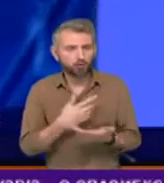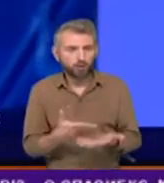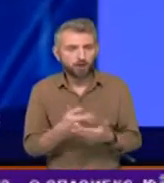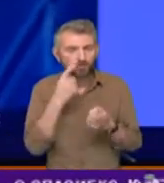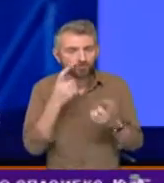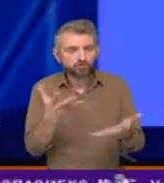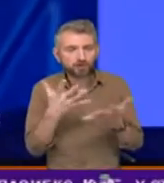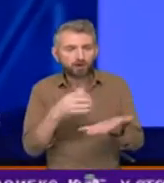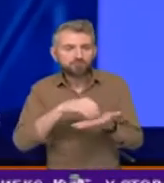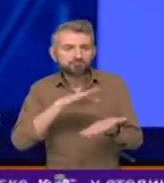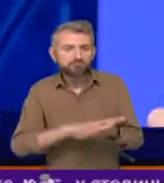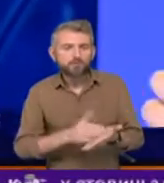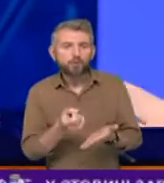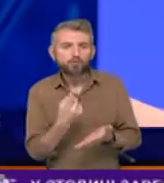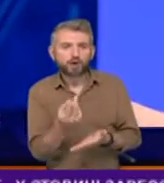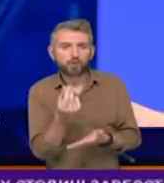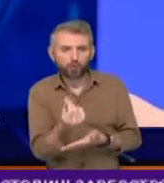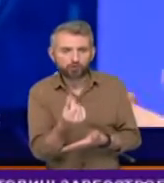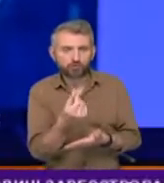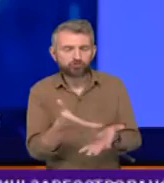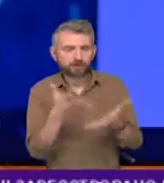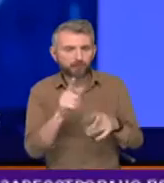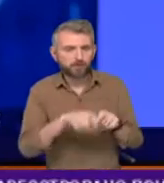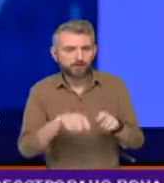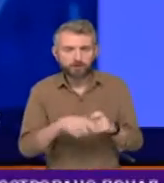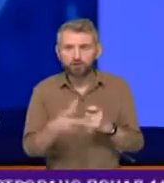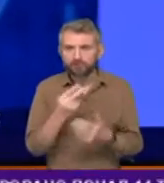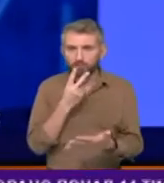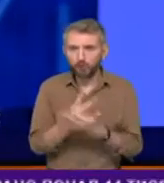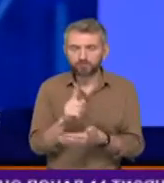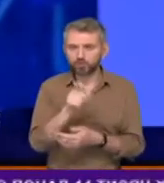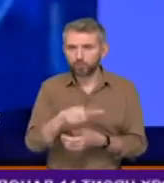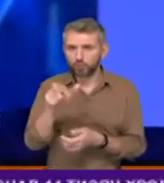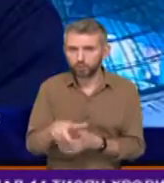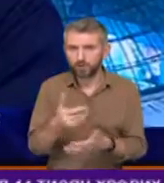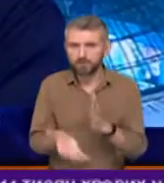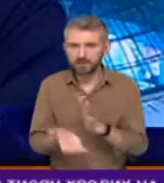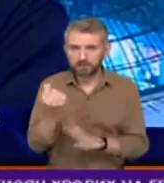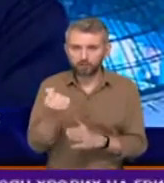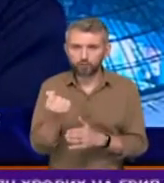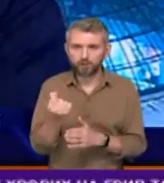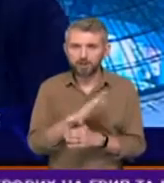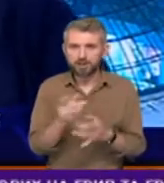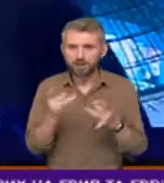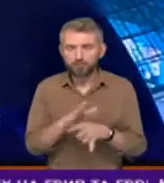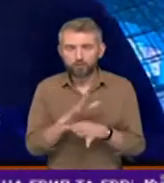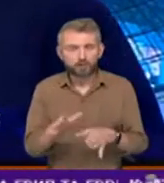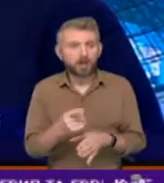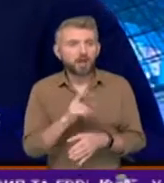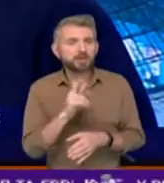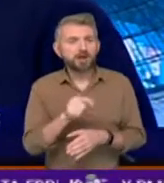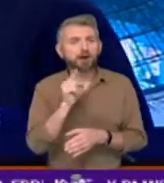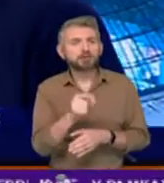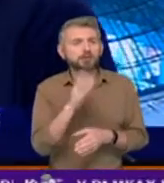звідки в тебе ті гроші. З дуже чіткою перевіркою. Абсолютно. І ще й показує, що люди якби підтримують. Не просто тому що там, як ти